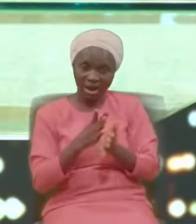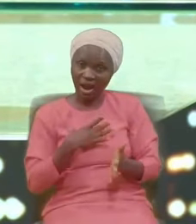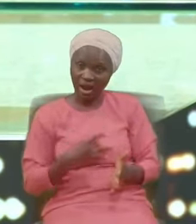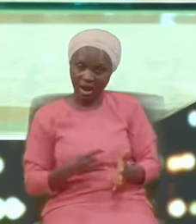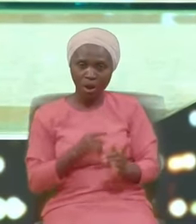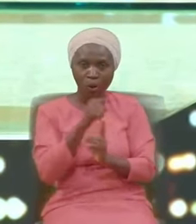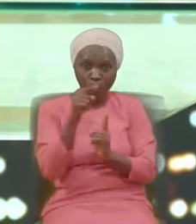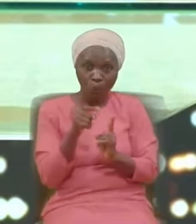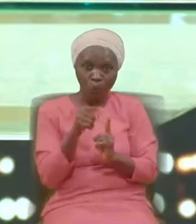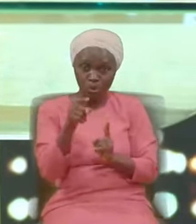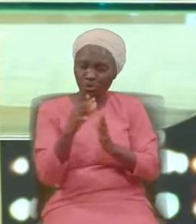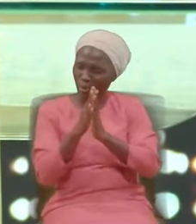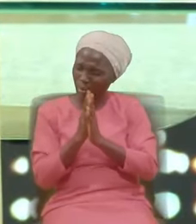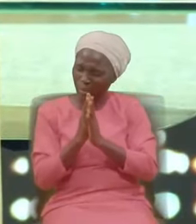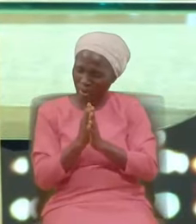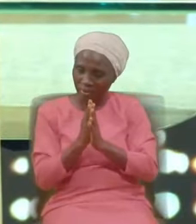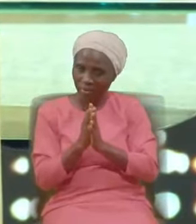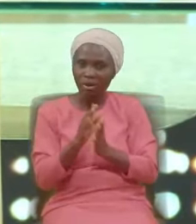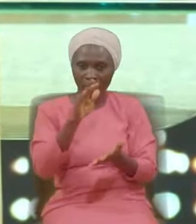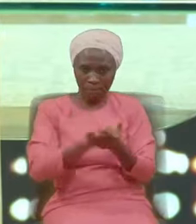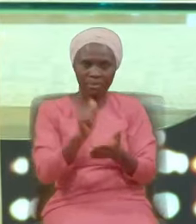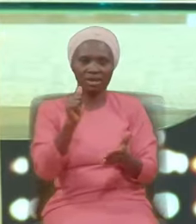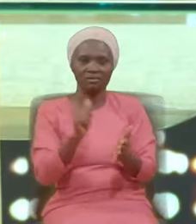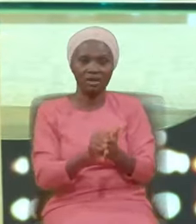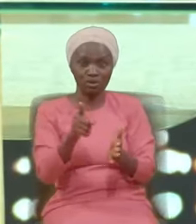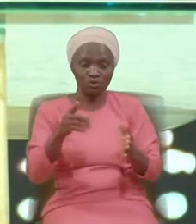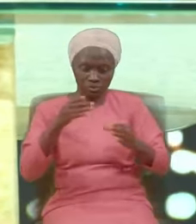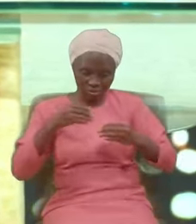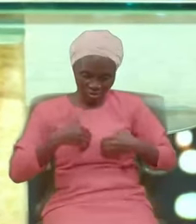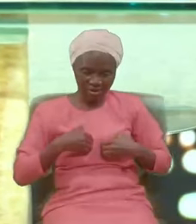priant, croyez que vous l'avez reçu.